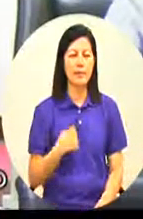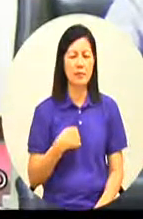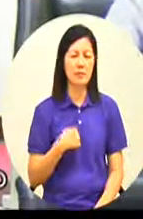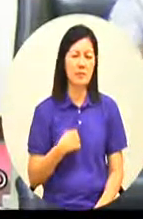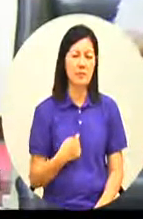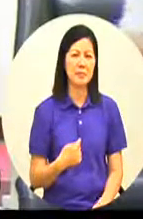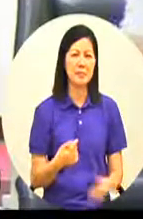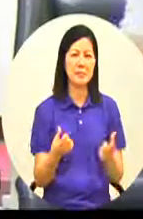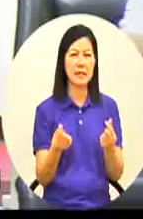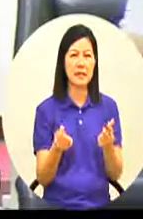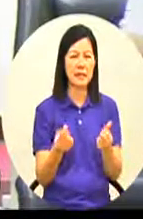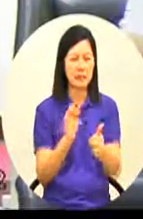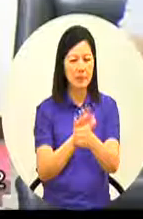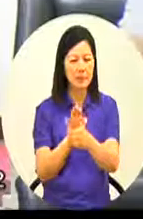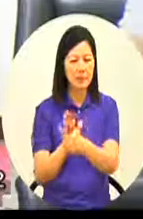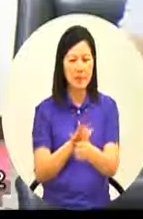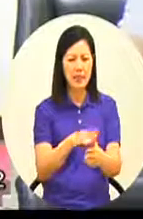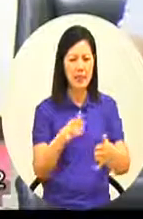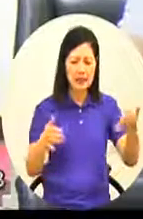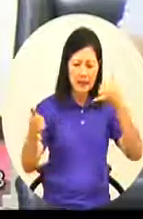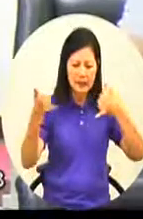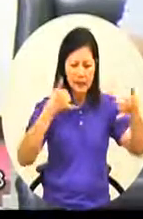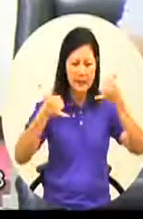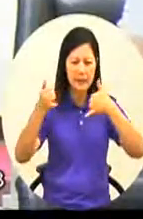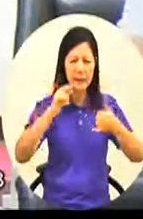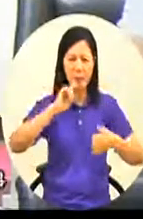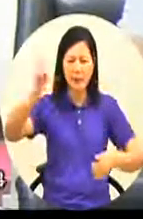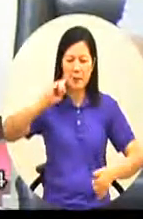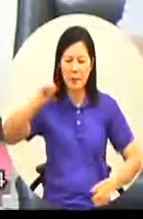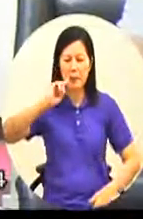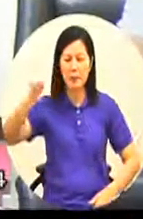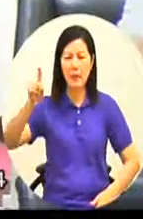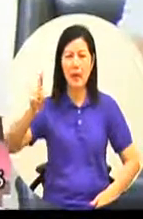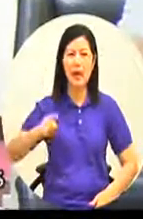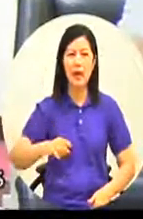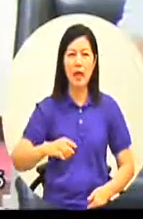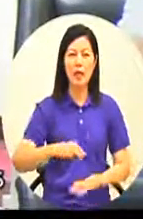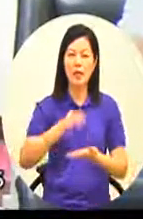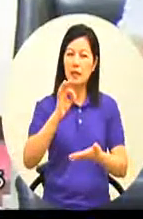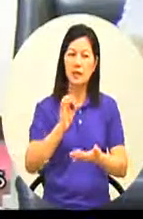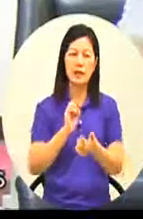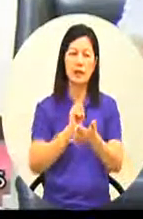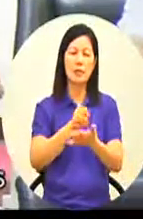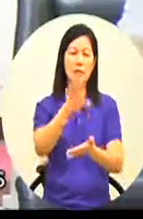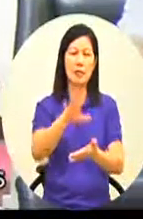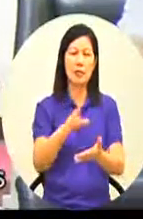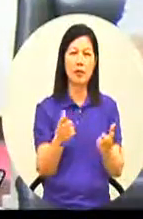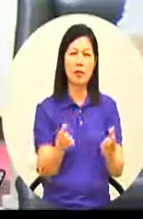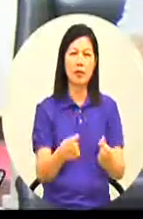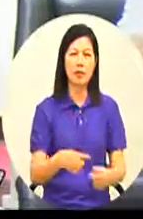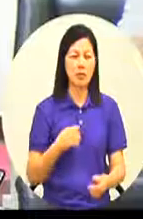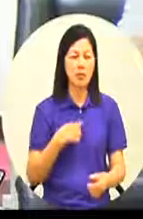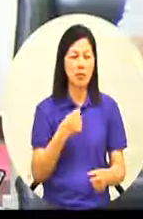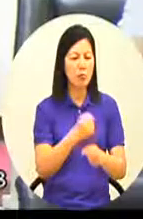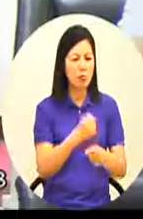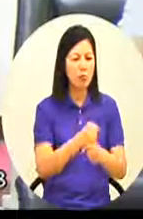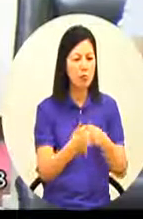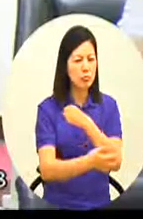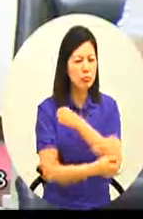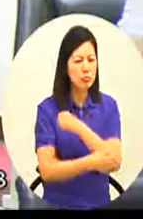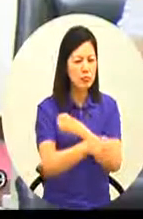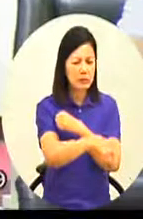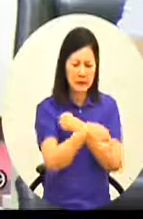吼，咱个为了这个每一通都是提报，每一通都是提报，啊，提报， 我们在底下作业的人，伊足辛苦